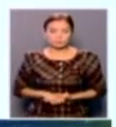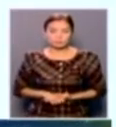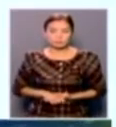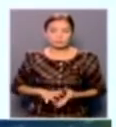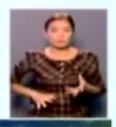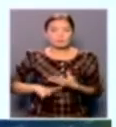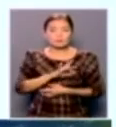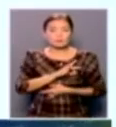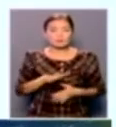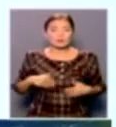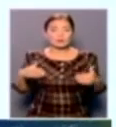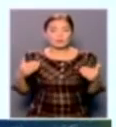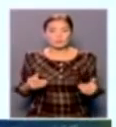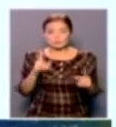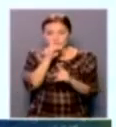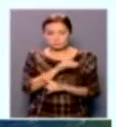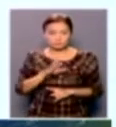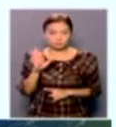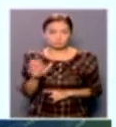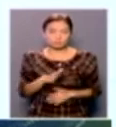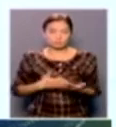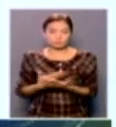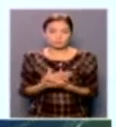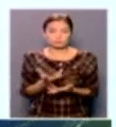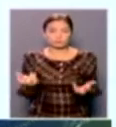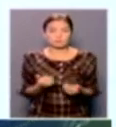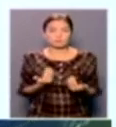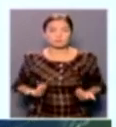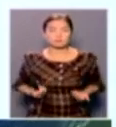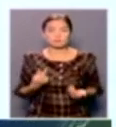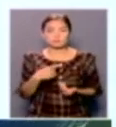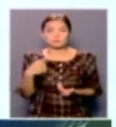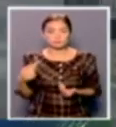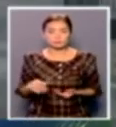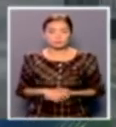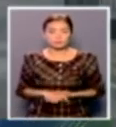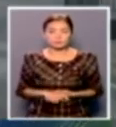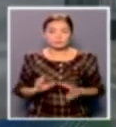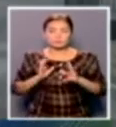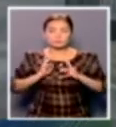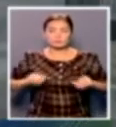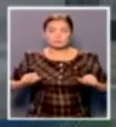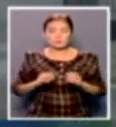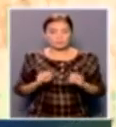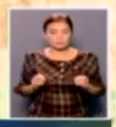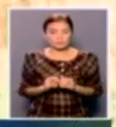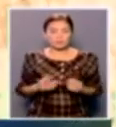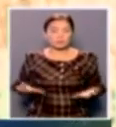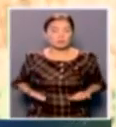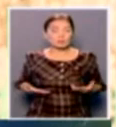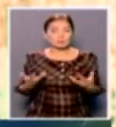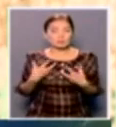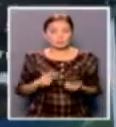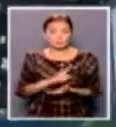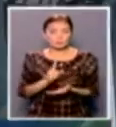Всех с праздником! Вы занимаете особое место в обществе, спасая жизнь других. Герои, которые находятся на грани жизни и